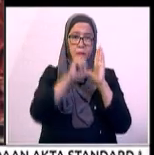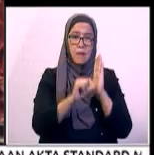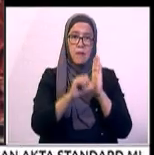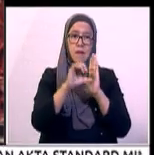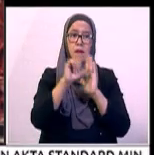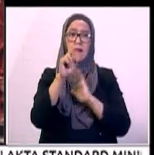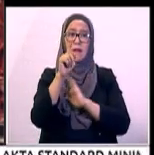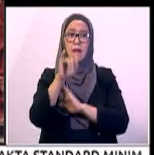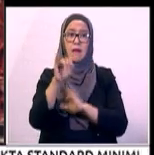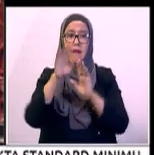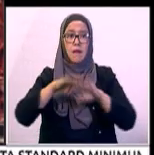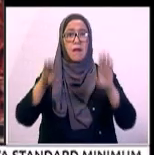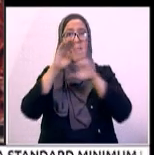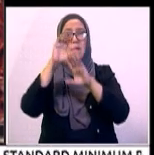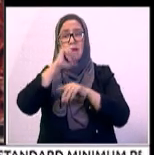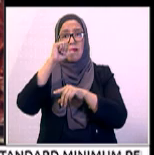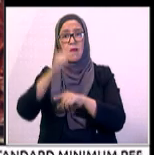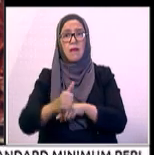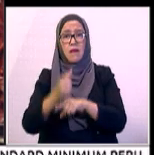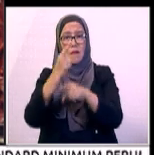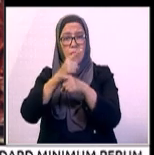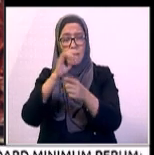diluluskan pada bulan April 2018.